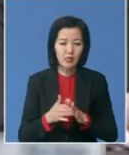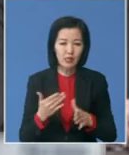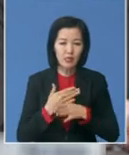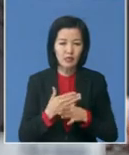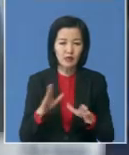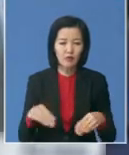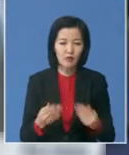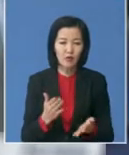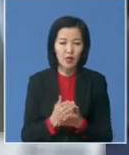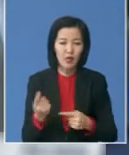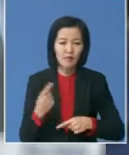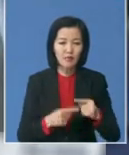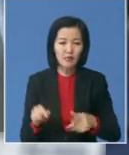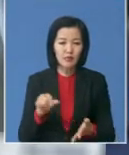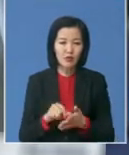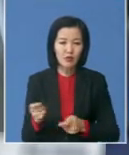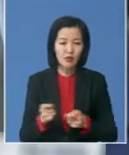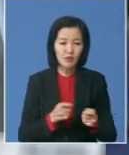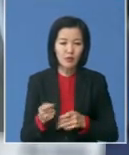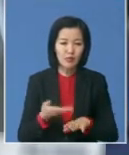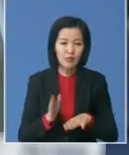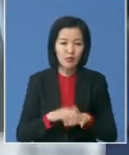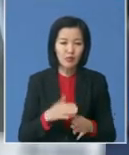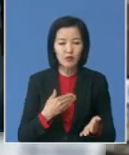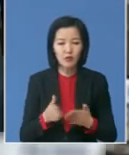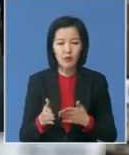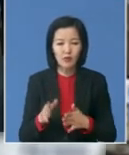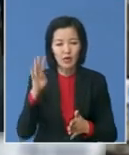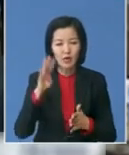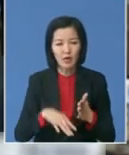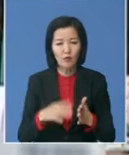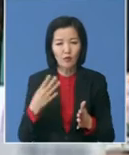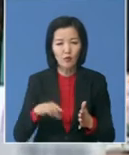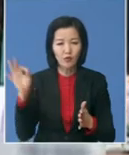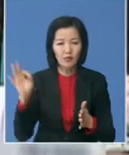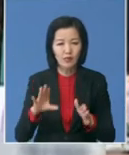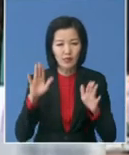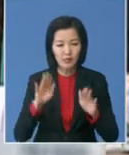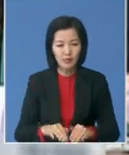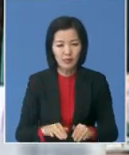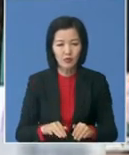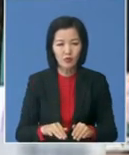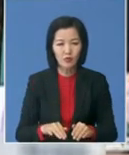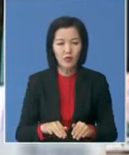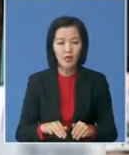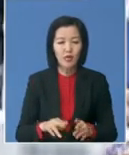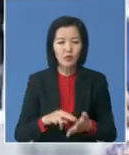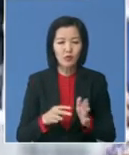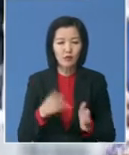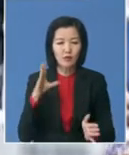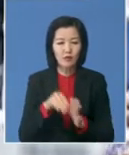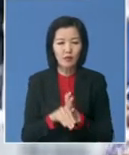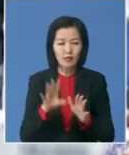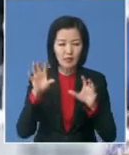көздейді. Бұл ретте бизнеске түсетін әкімшілік ауыртпалықты азайту үшін айыппұл мөлшерін 30%-ға қысқарту жоспары бар. Заң талаптарына енгізілген тағы